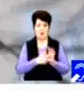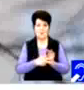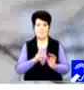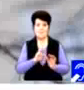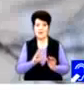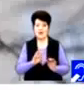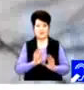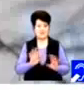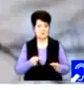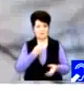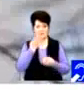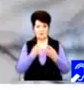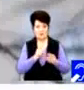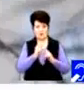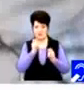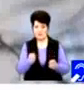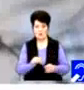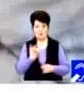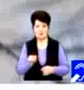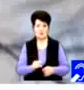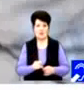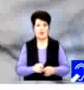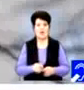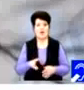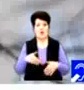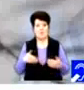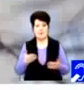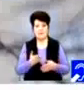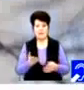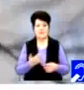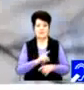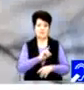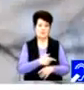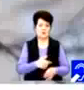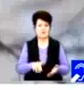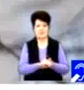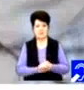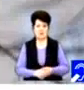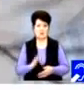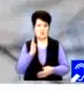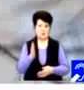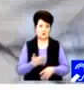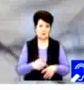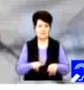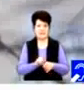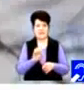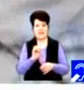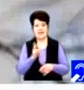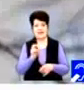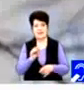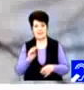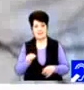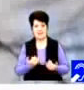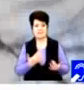flori cadouri și complimente dar despre luptă drepturi egale putere solidaritate oportunități echitate